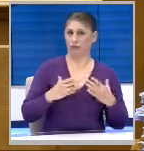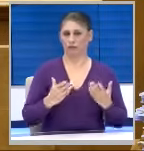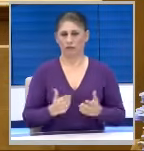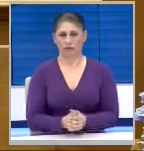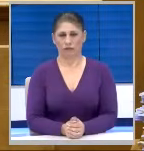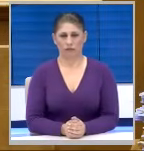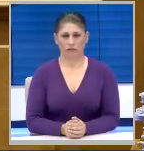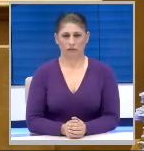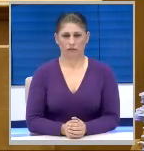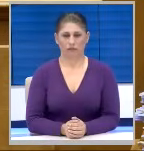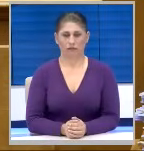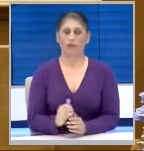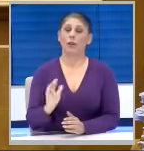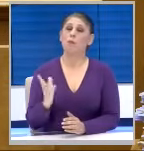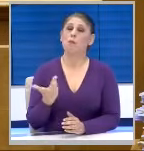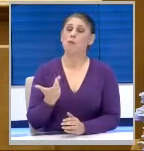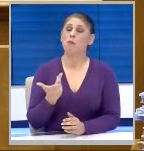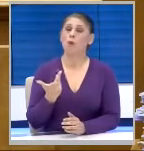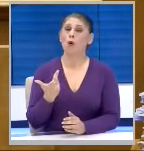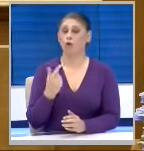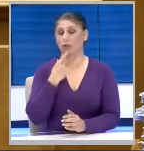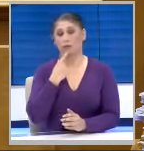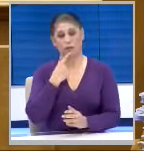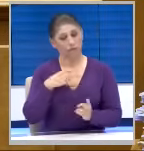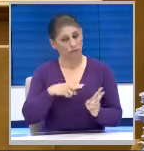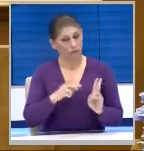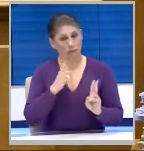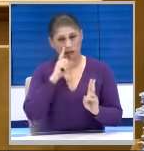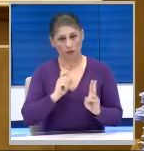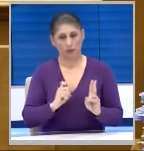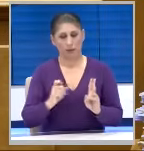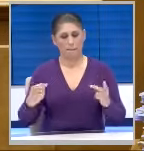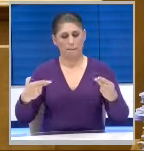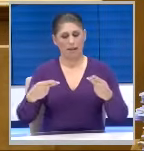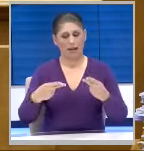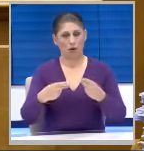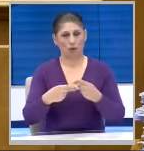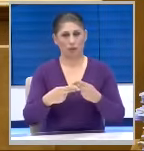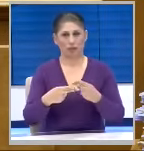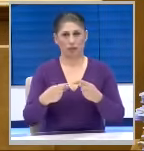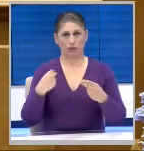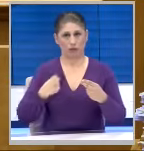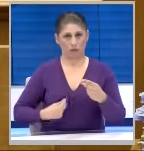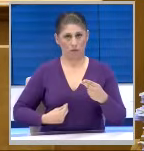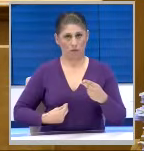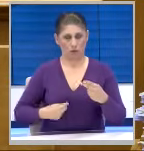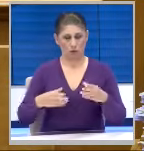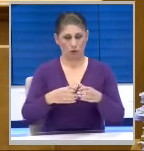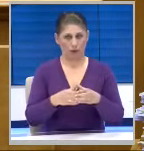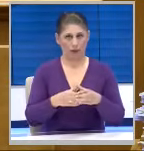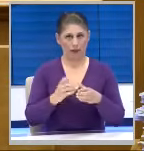κομπάζει για το πόσο θα υλοποιήσετε τις απαιτήσεις περικοπών στο δημόσιο τομέα και